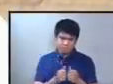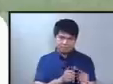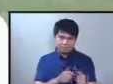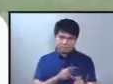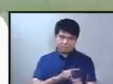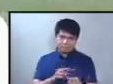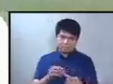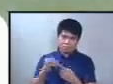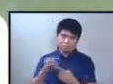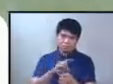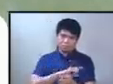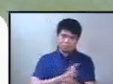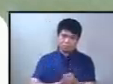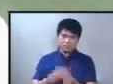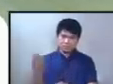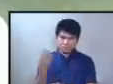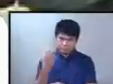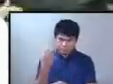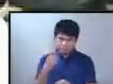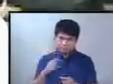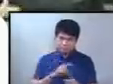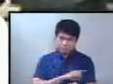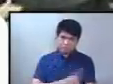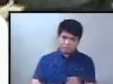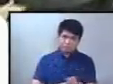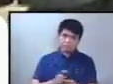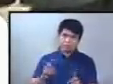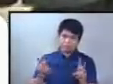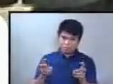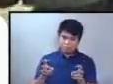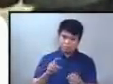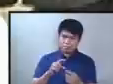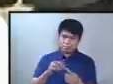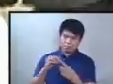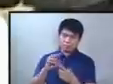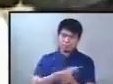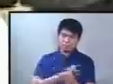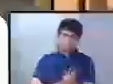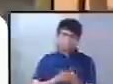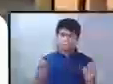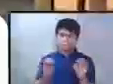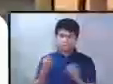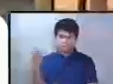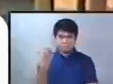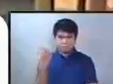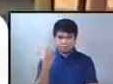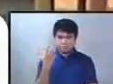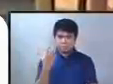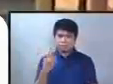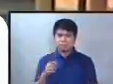powers. Mas akma lang daw na tawagin itong special power dahil wala naman daw emergency. Bagamat aminadong mabagal ang usad